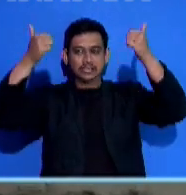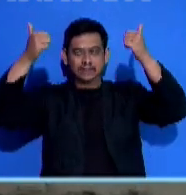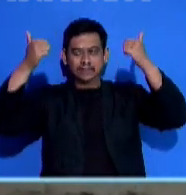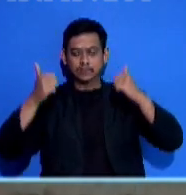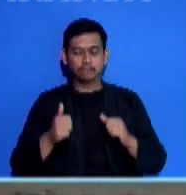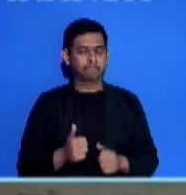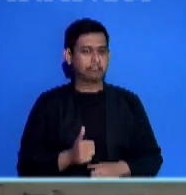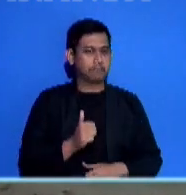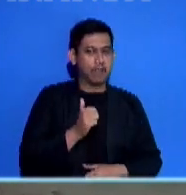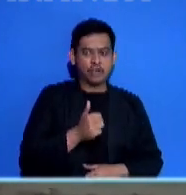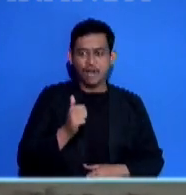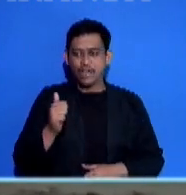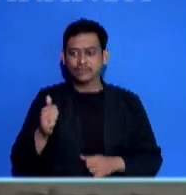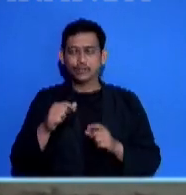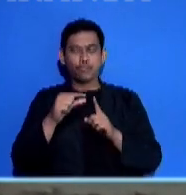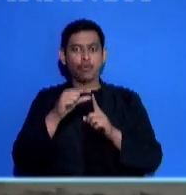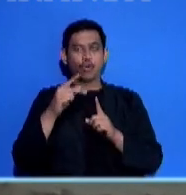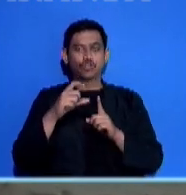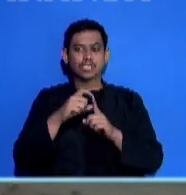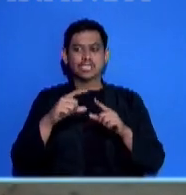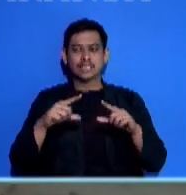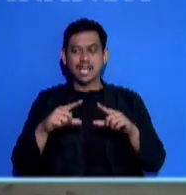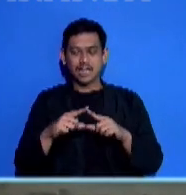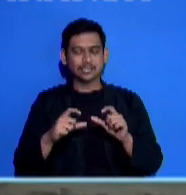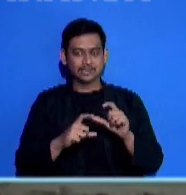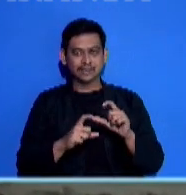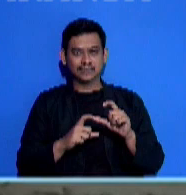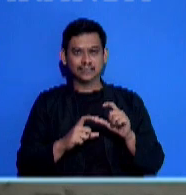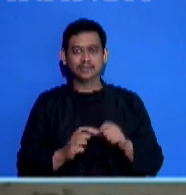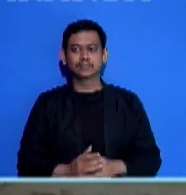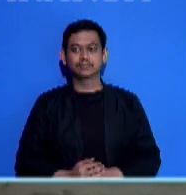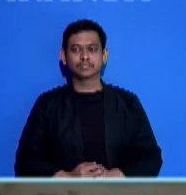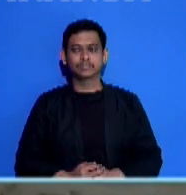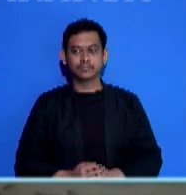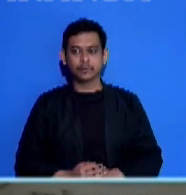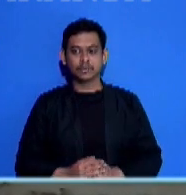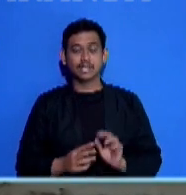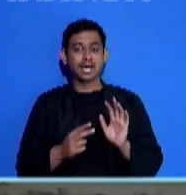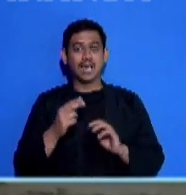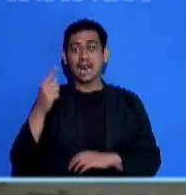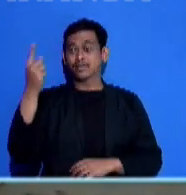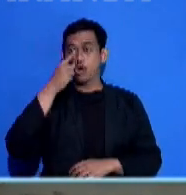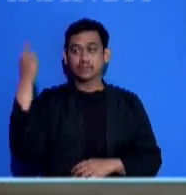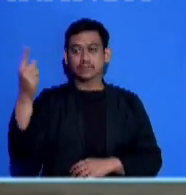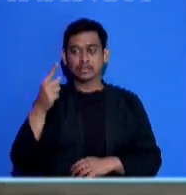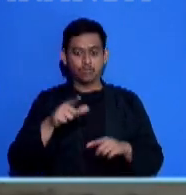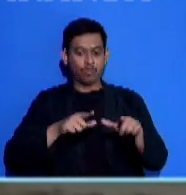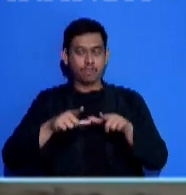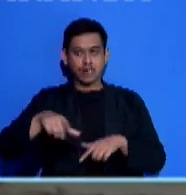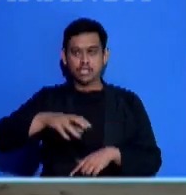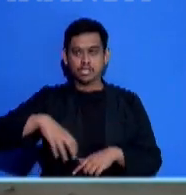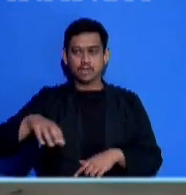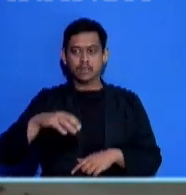seperti poknas Pop ponas poil ini tahun berapa atau tahun ini Ehan tahun